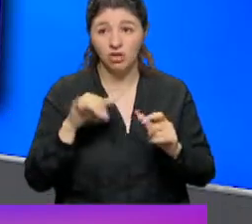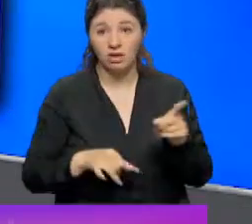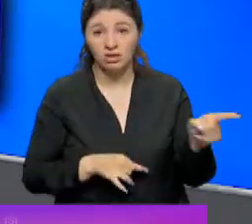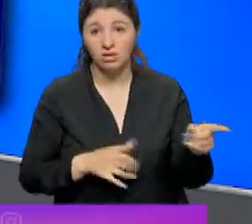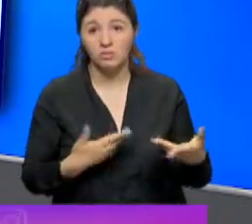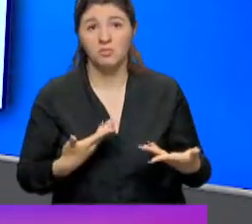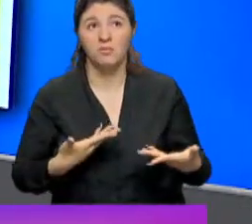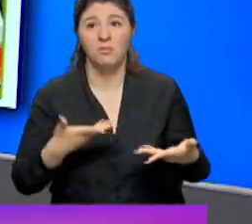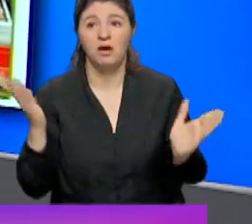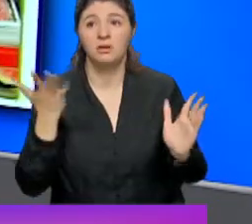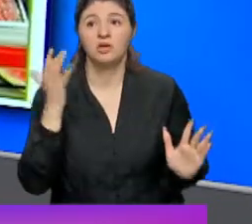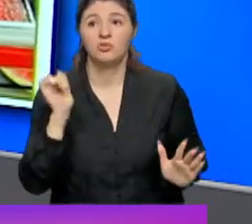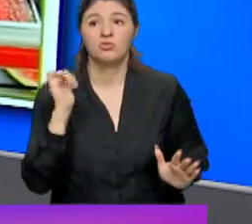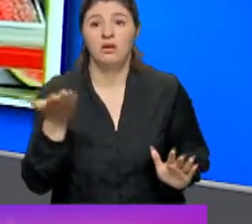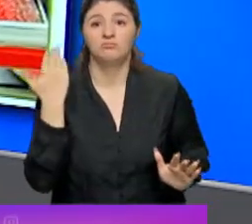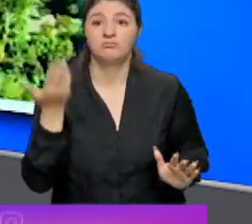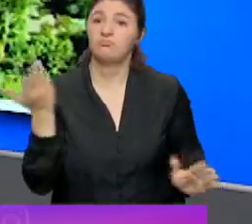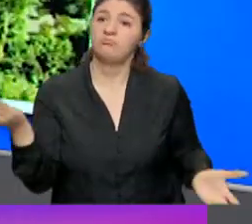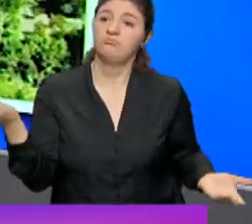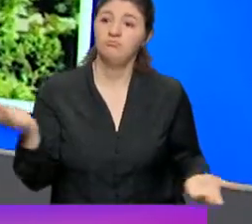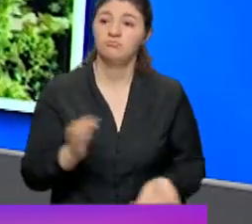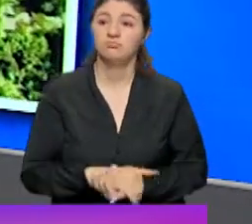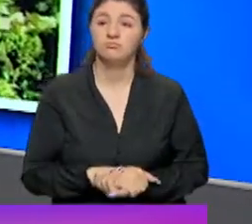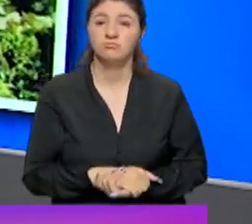aklı Vay be Ne günlerdi